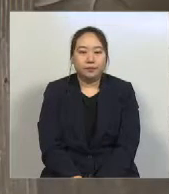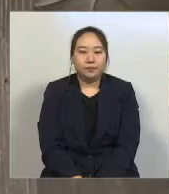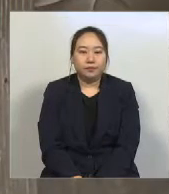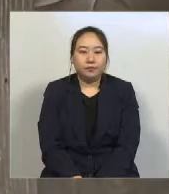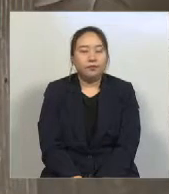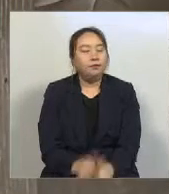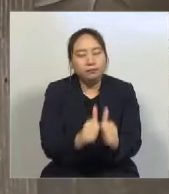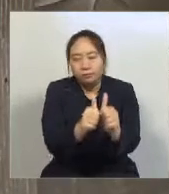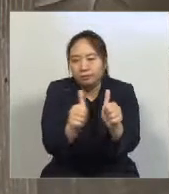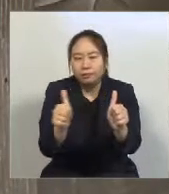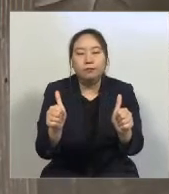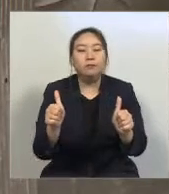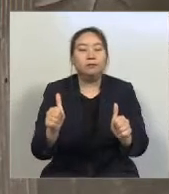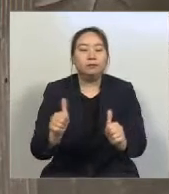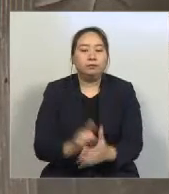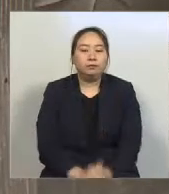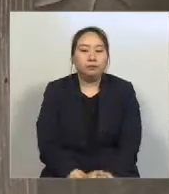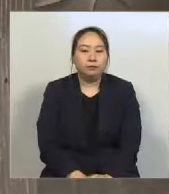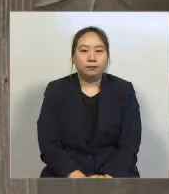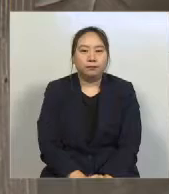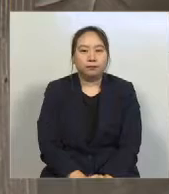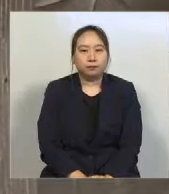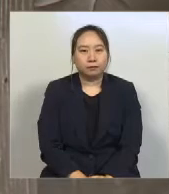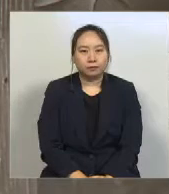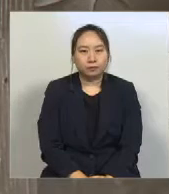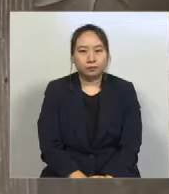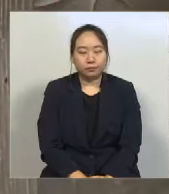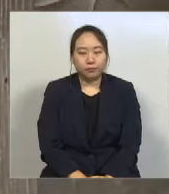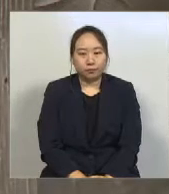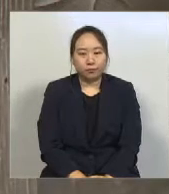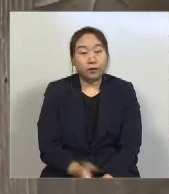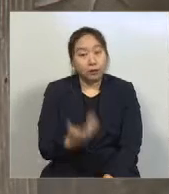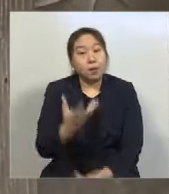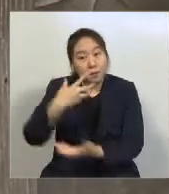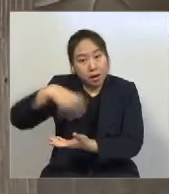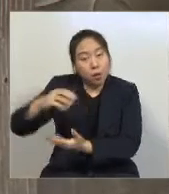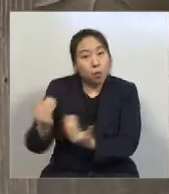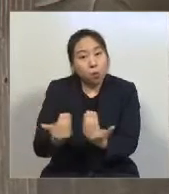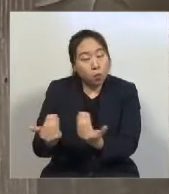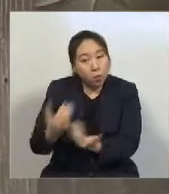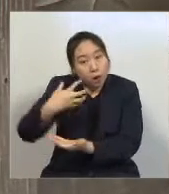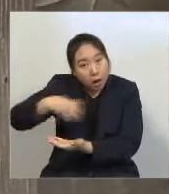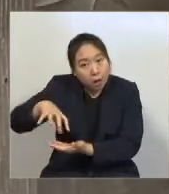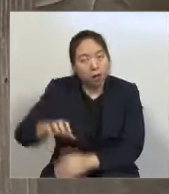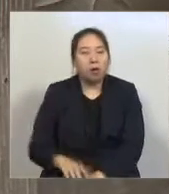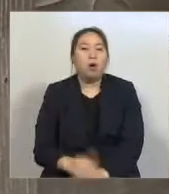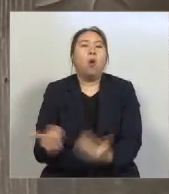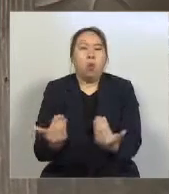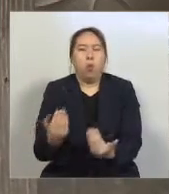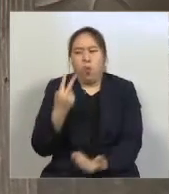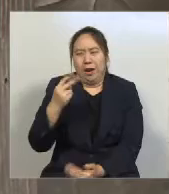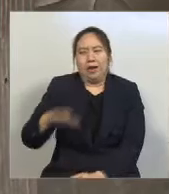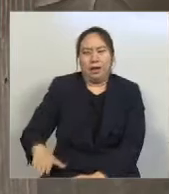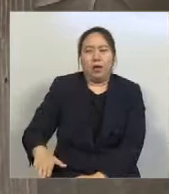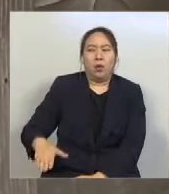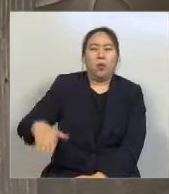ก็ดีทุกอย่างอ่ะที่ป้าเห็นมานะ อยากเก็บไปเล่าให้ลูกหลานฟัง ลูกหลานก็เห็นมาตั้งแต่เด็กๆเขาก็เห็น